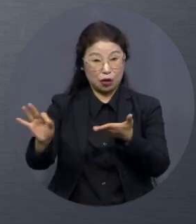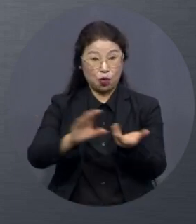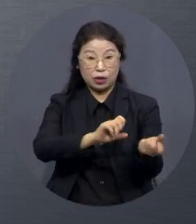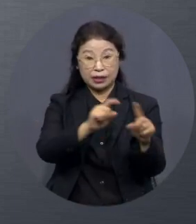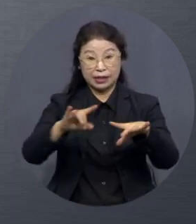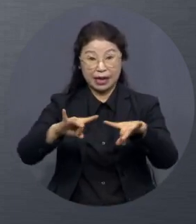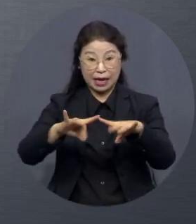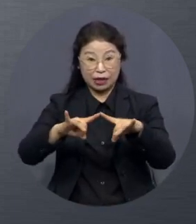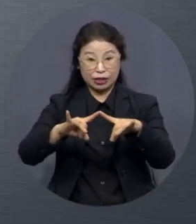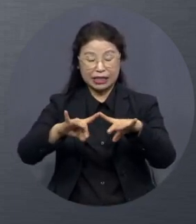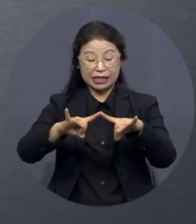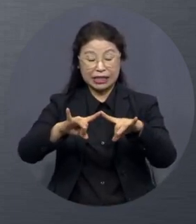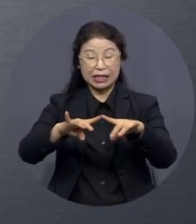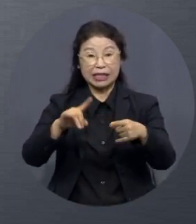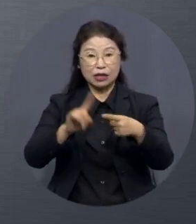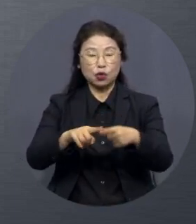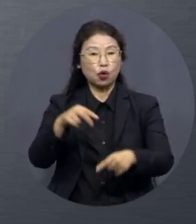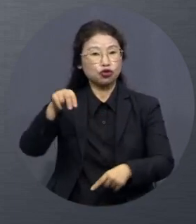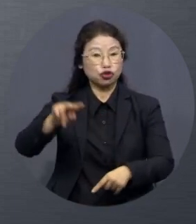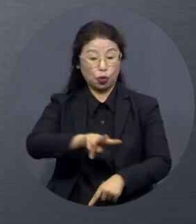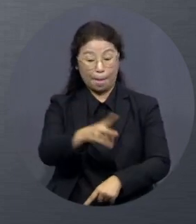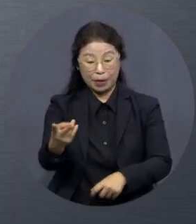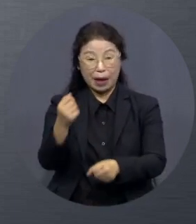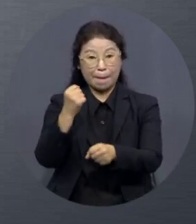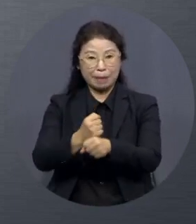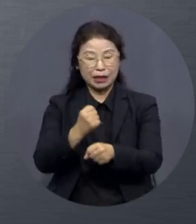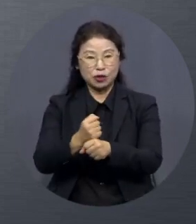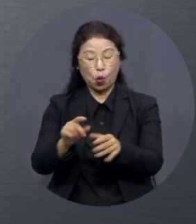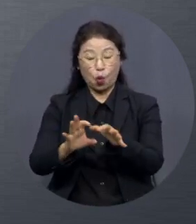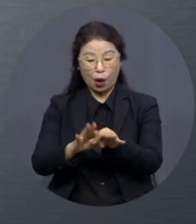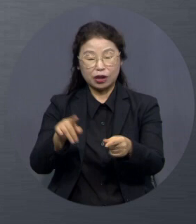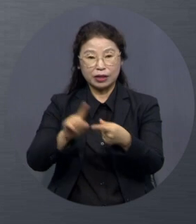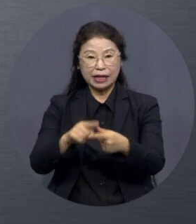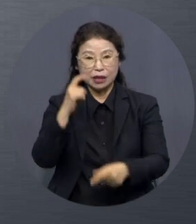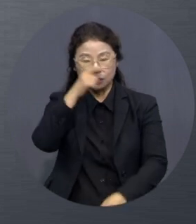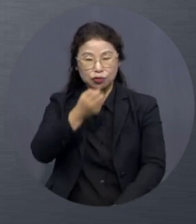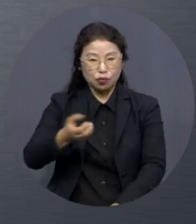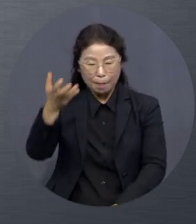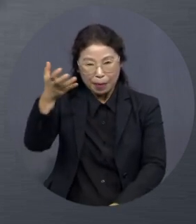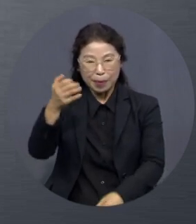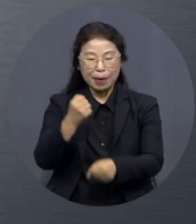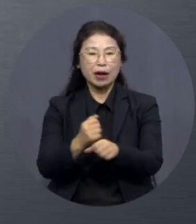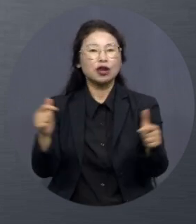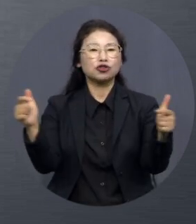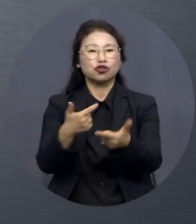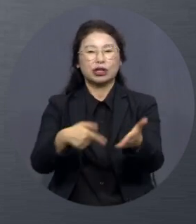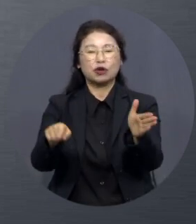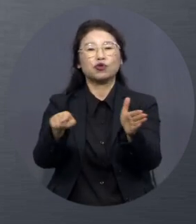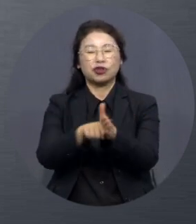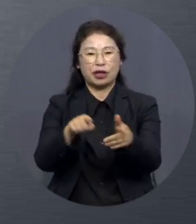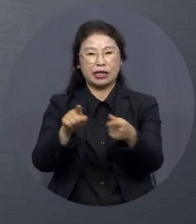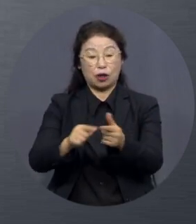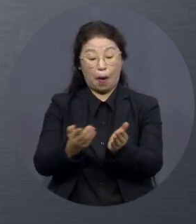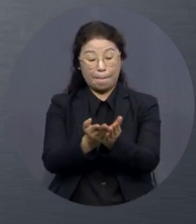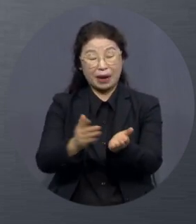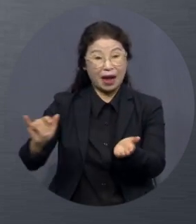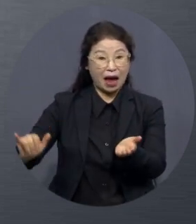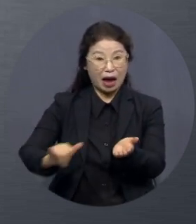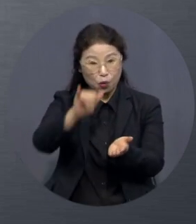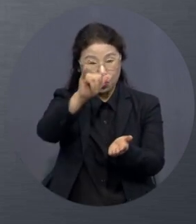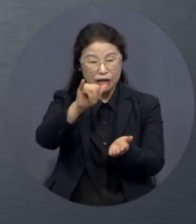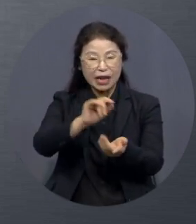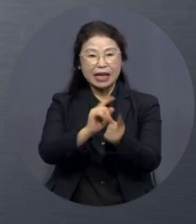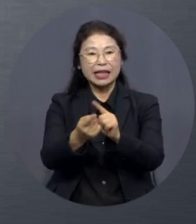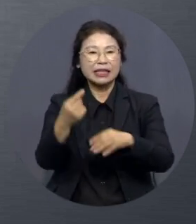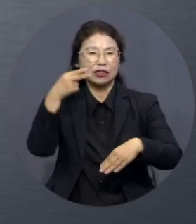재생에너지에서 나온 전기로 수소를 만든 뒤 메탄올과 암모니아를 생산해 선박과 항공기 같은 대형